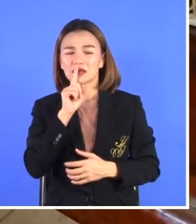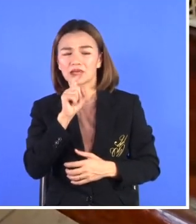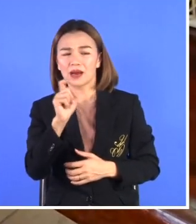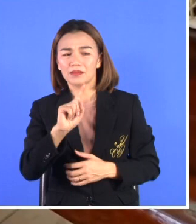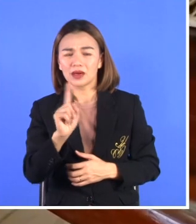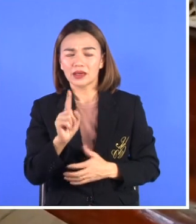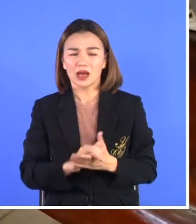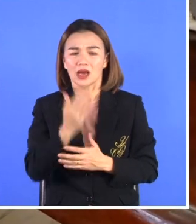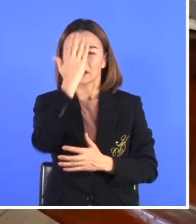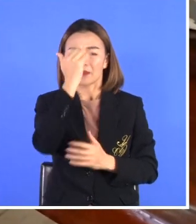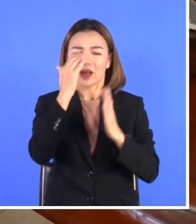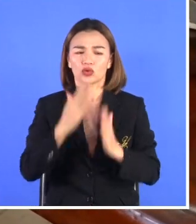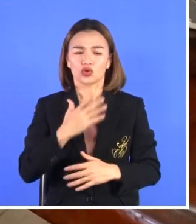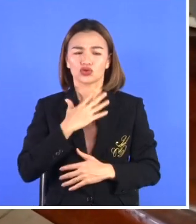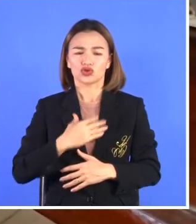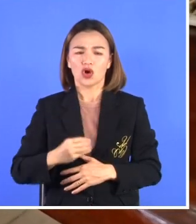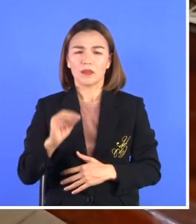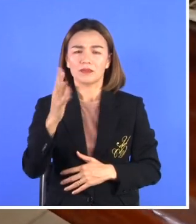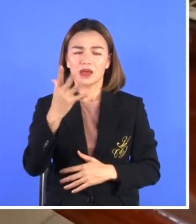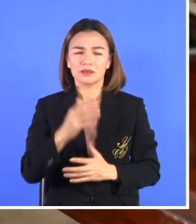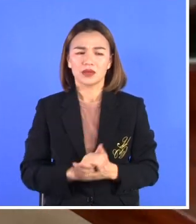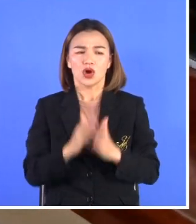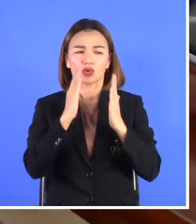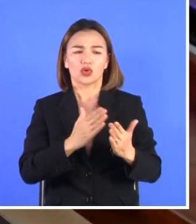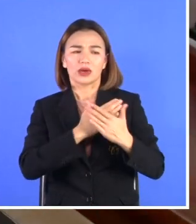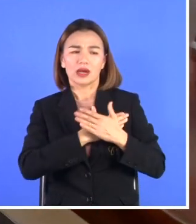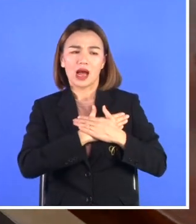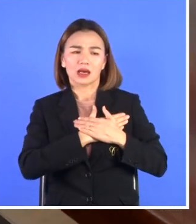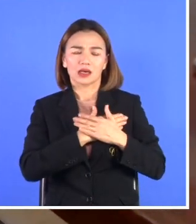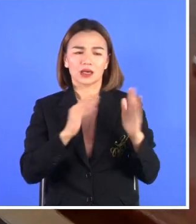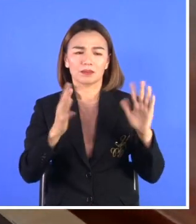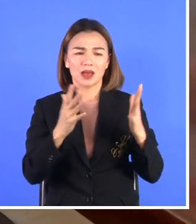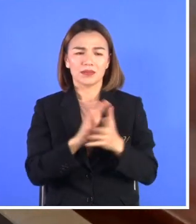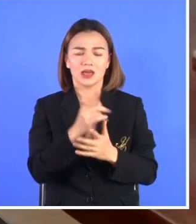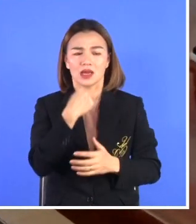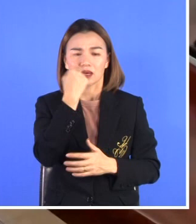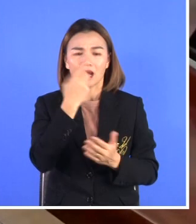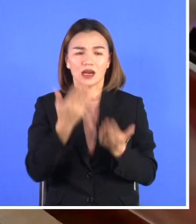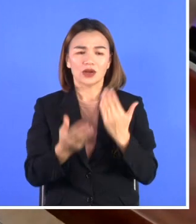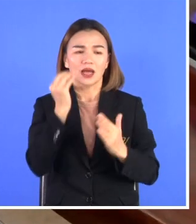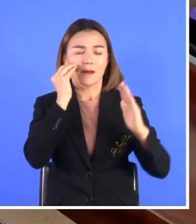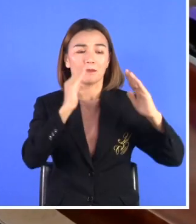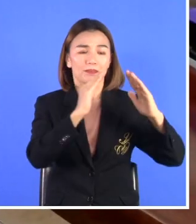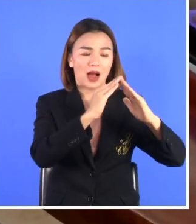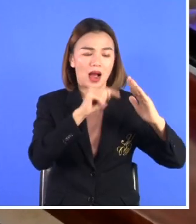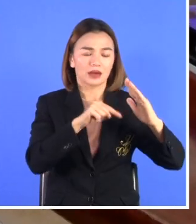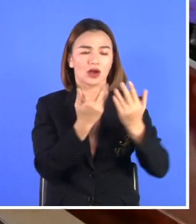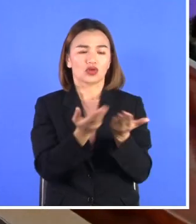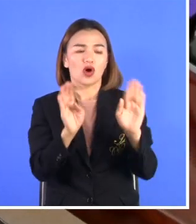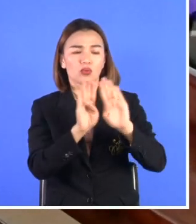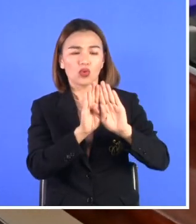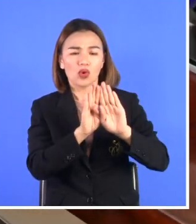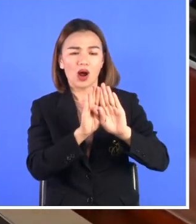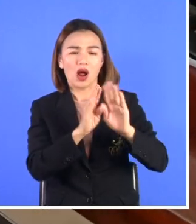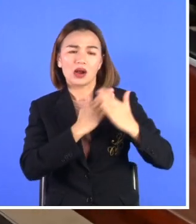ใครชอบเราไม่มีใครอยากได้เราไม่มีคนรักเราเลยไม่ว่าจะเป็นบ้านครอบครัว